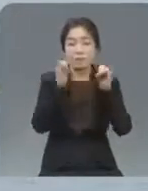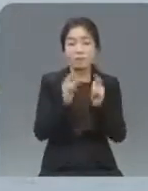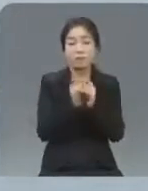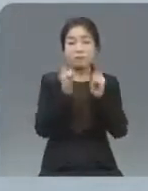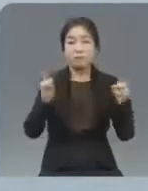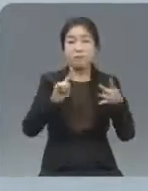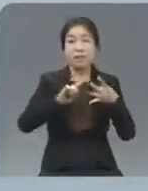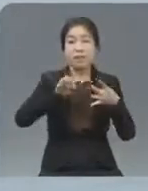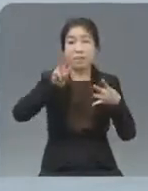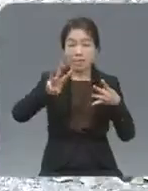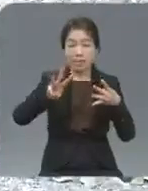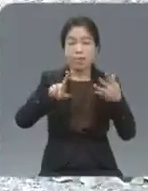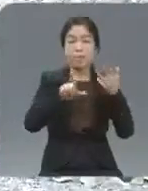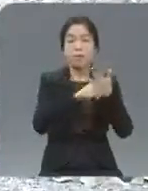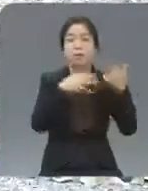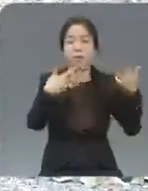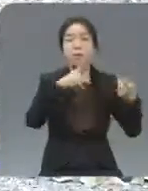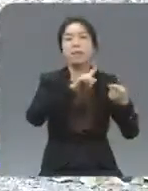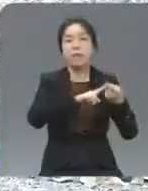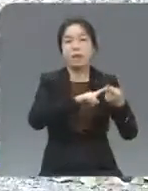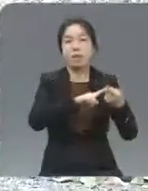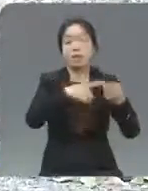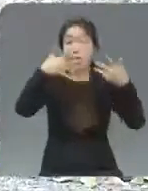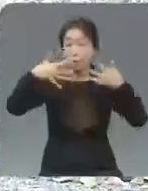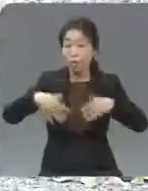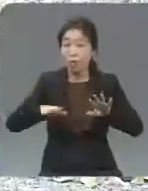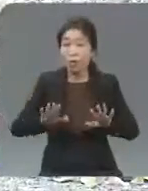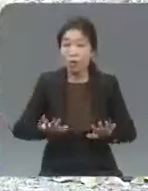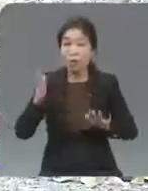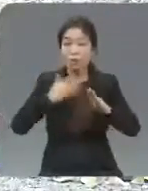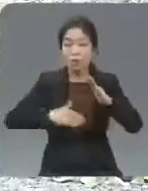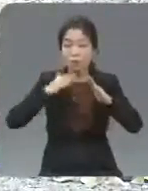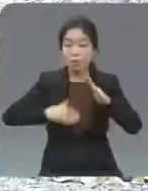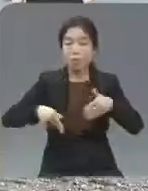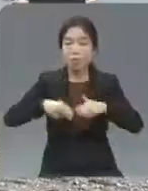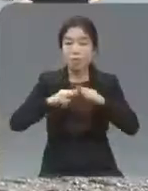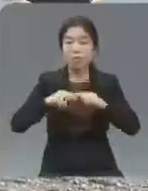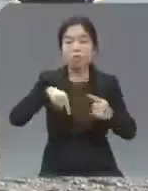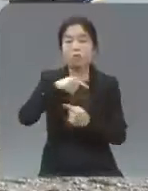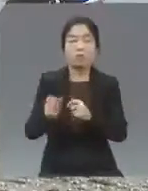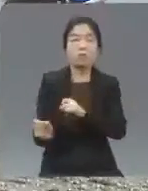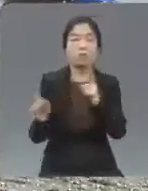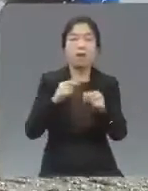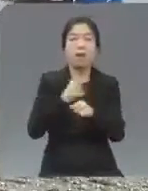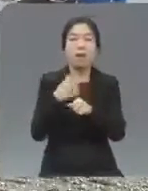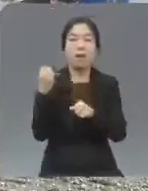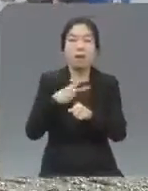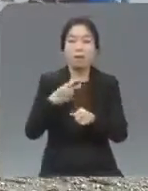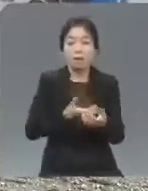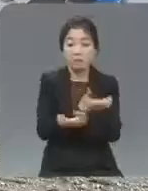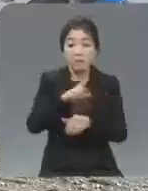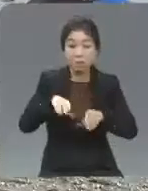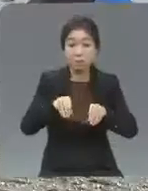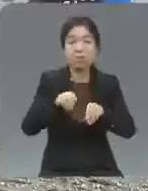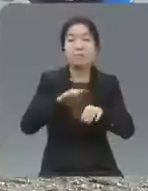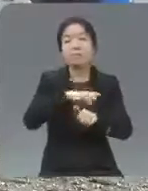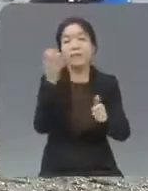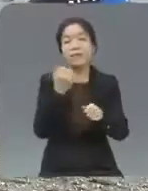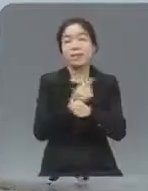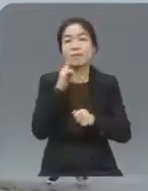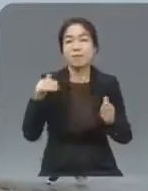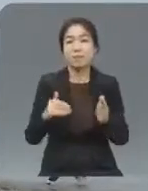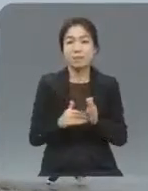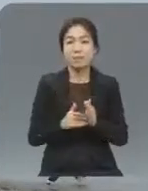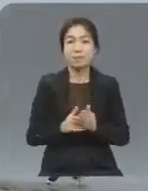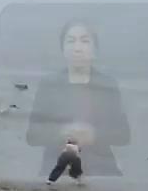거리두기 3단계를 8일까지 유지하지만 오늘부터 공공시설 운영 재개와 이동 멈춤은 해제한다고 덧붙였습니다.